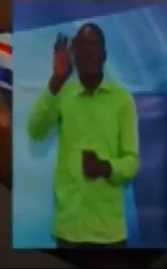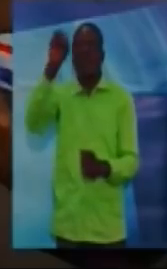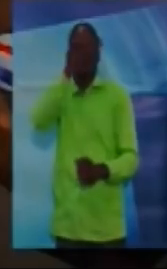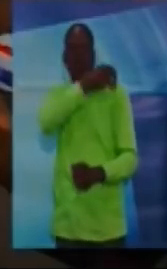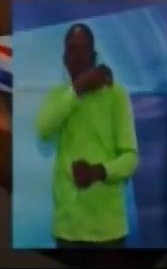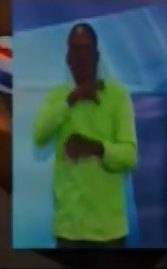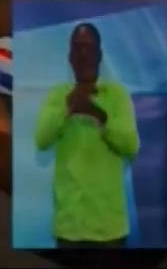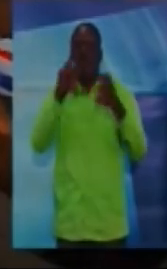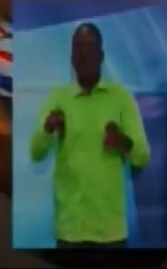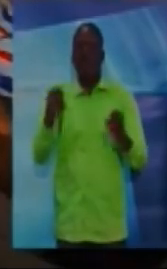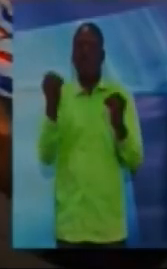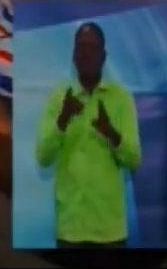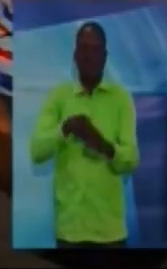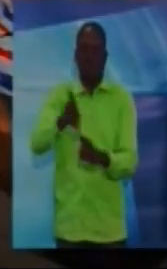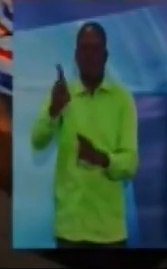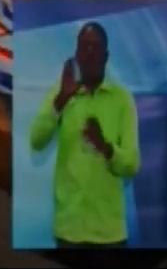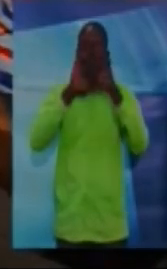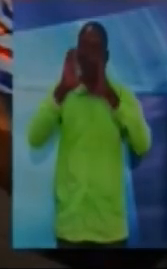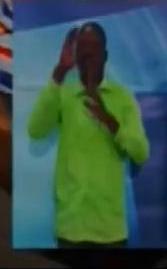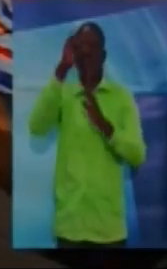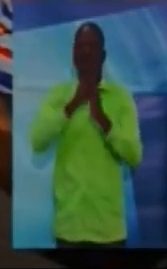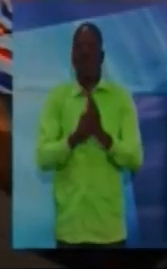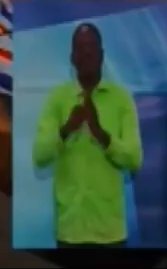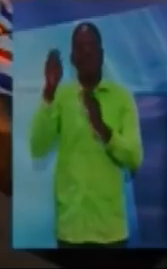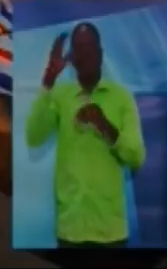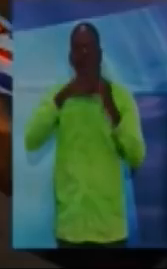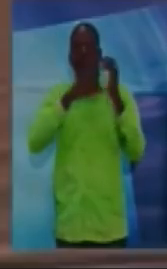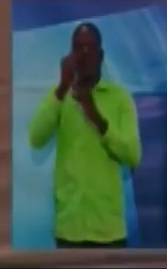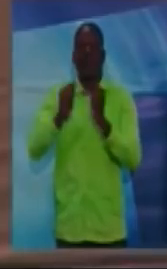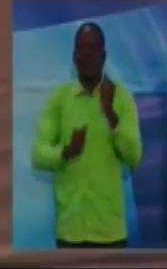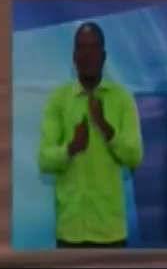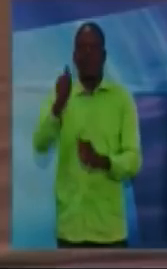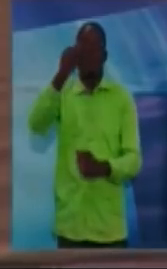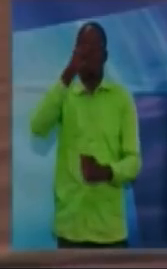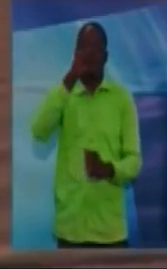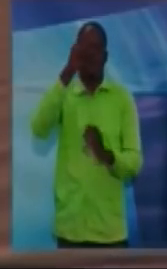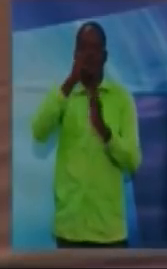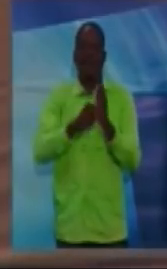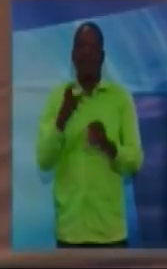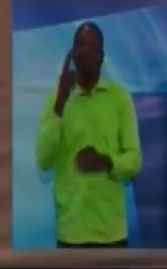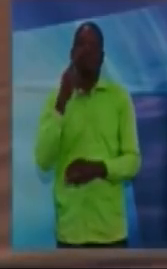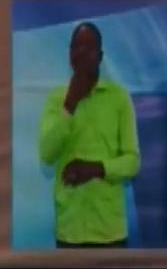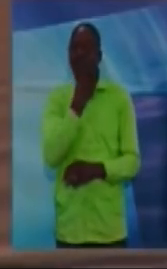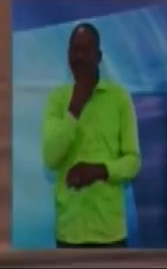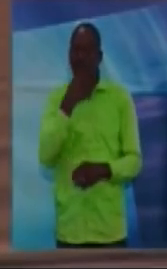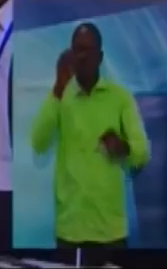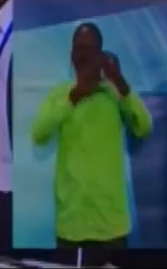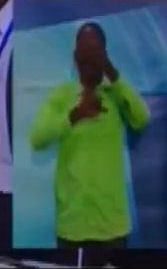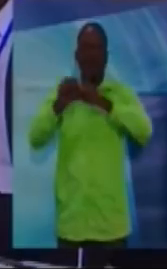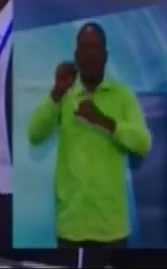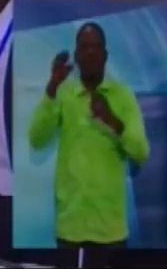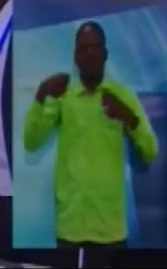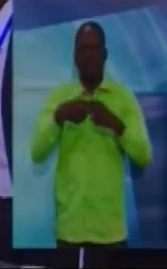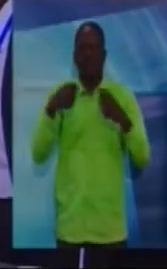d'entreprise dans plusieurs domaines, de la communication à l'immobilier en passant par l'agroalimentaire, la restauration, le tourisme et